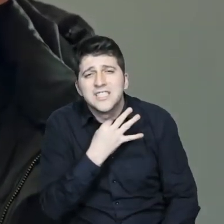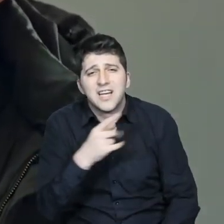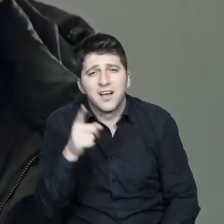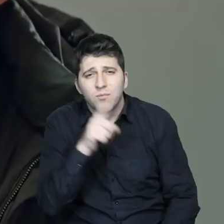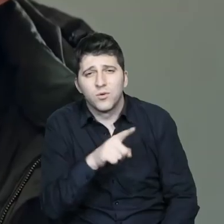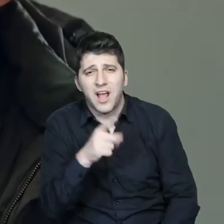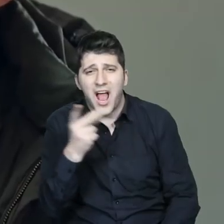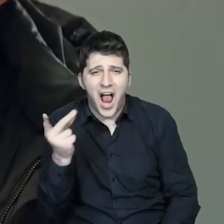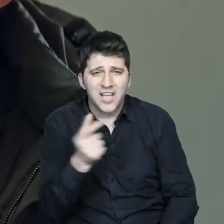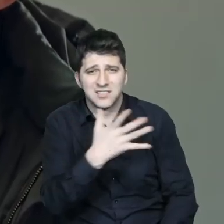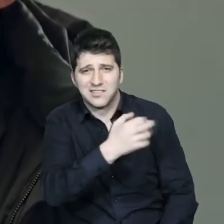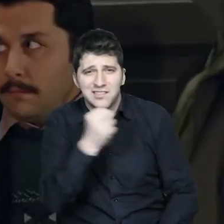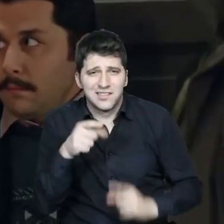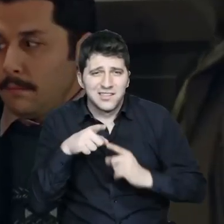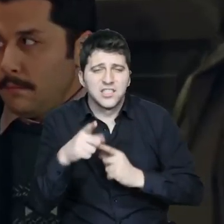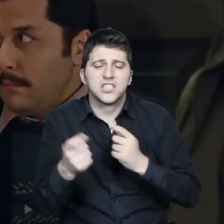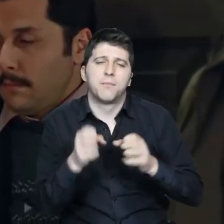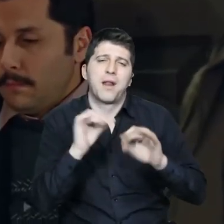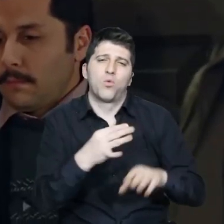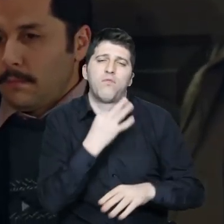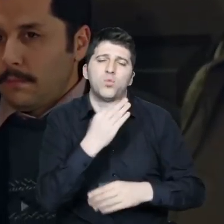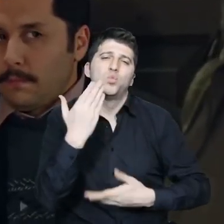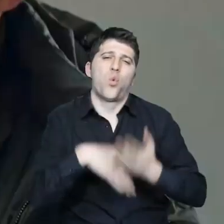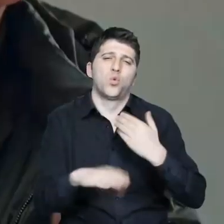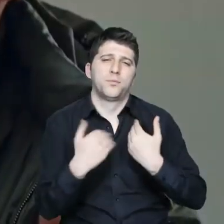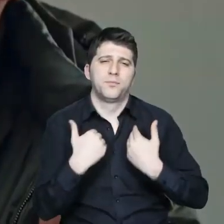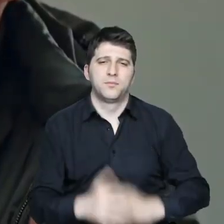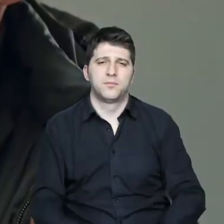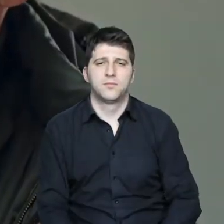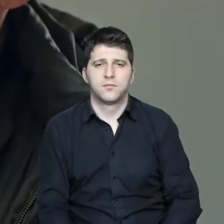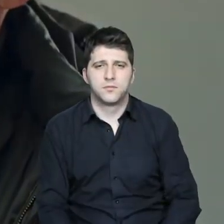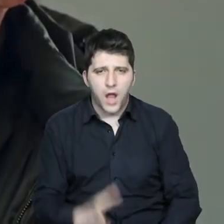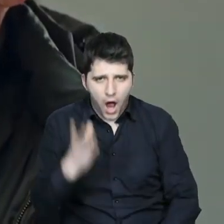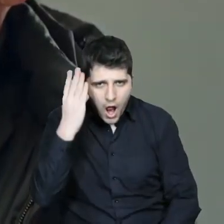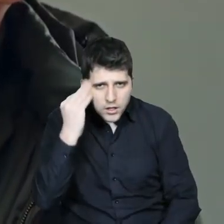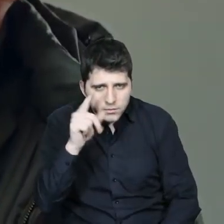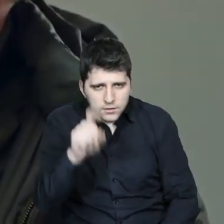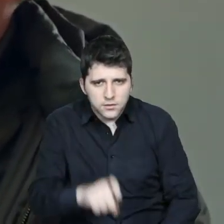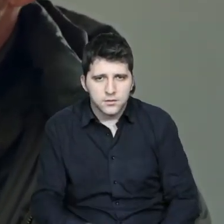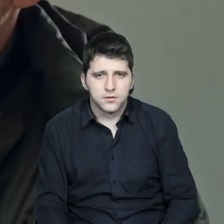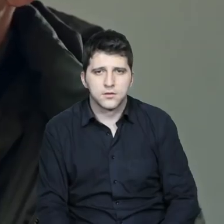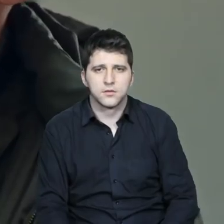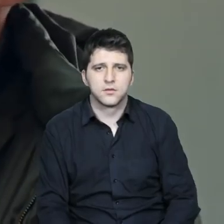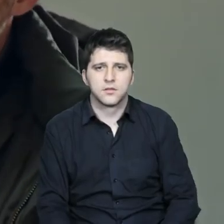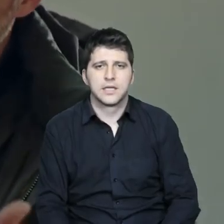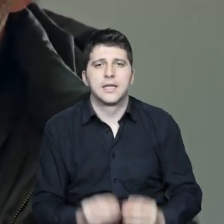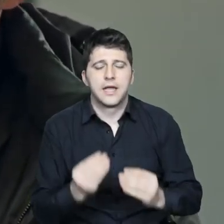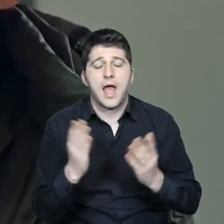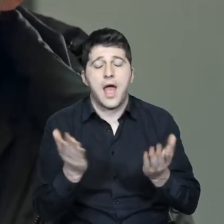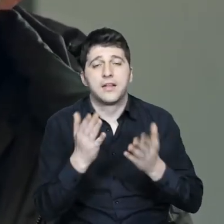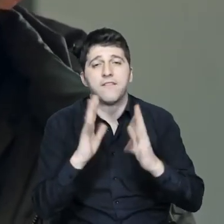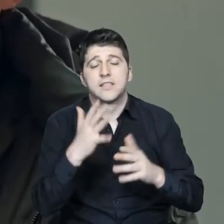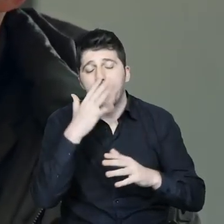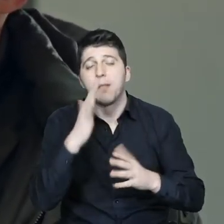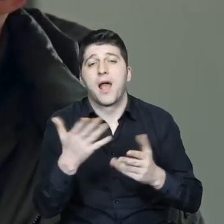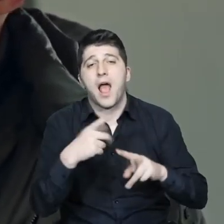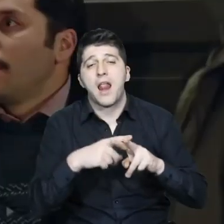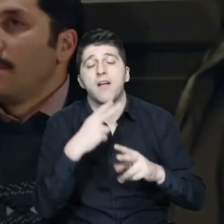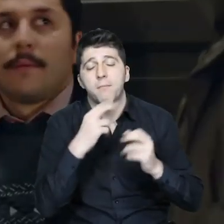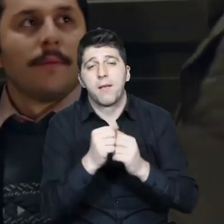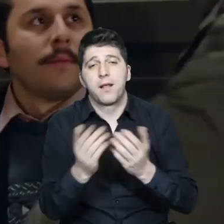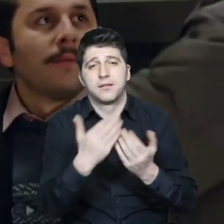kaçıp kovalamaca işini artık bırakalım, olur mu? Yeterince yoruldum. Anlaştık mı? İyi, hadi daha fazla bekletmeyin Alev